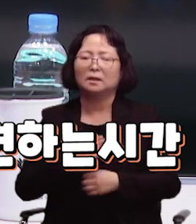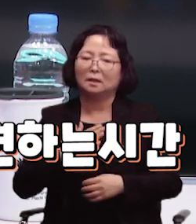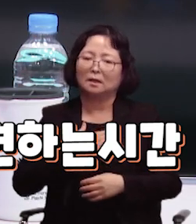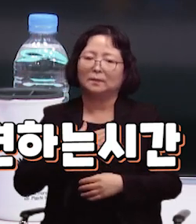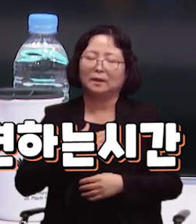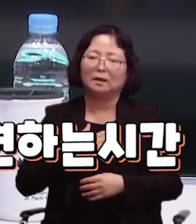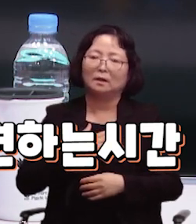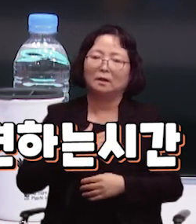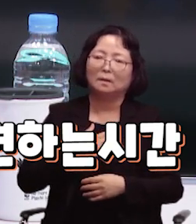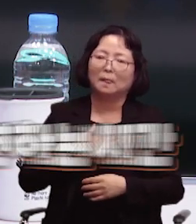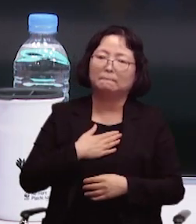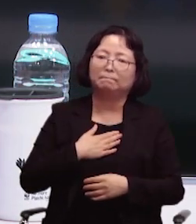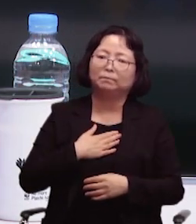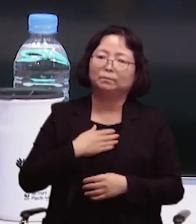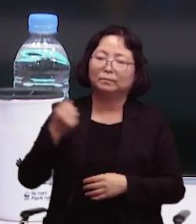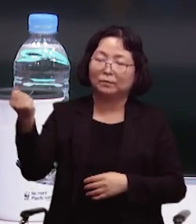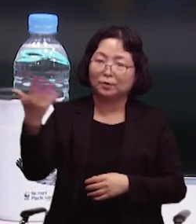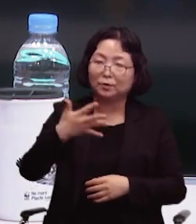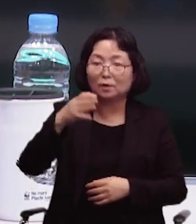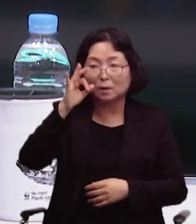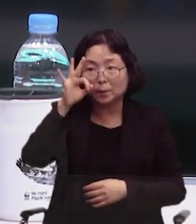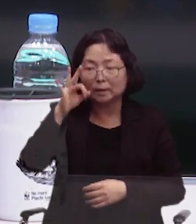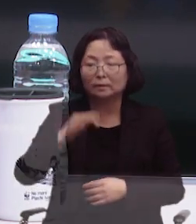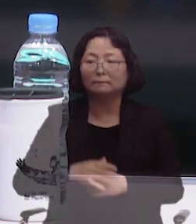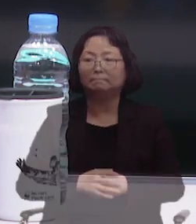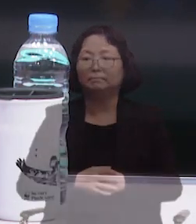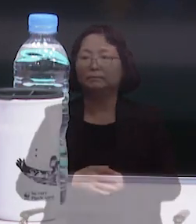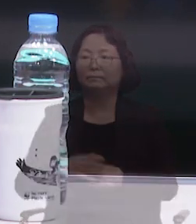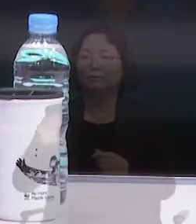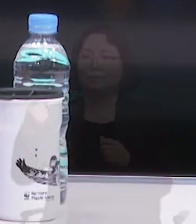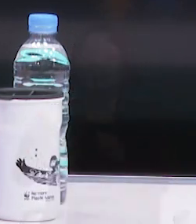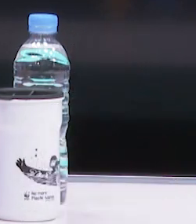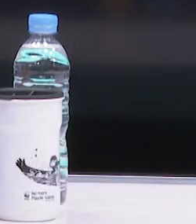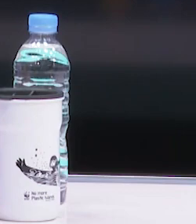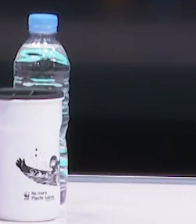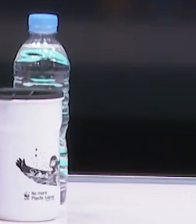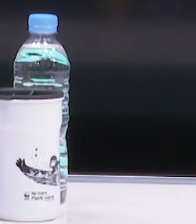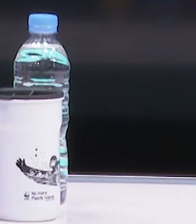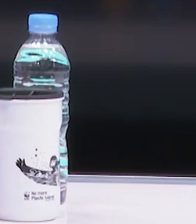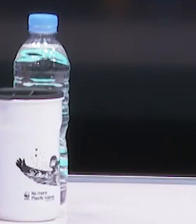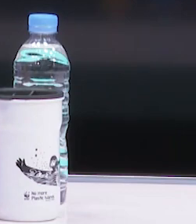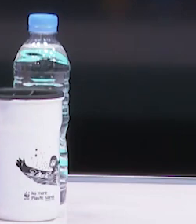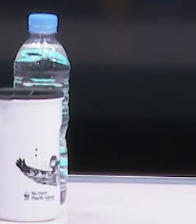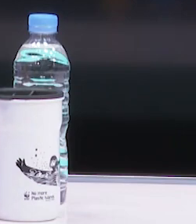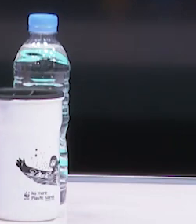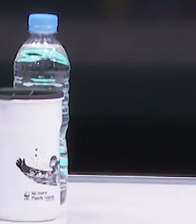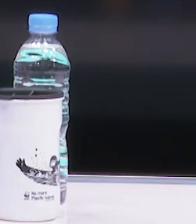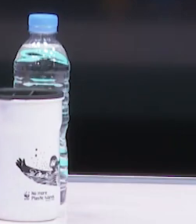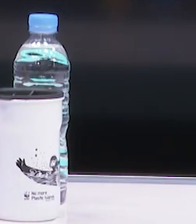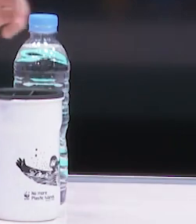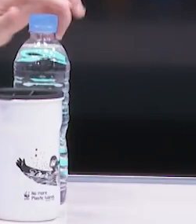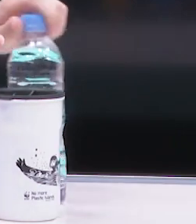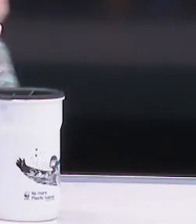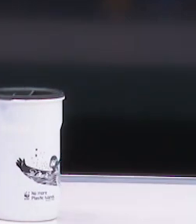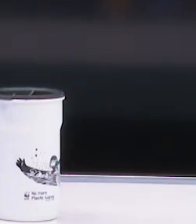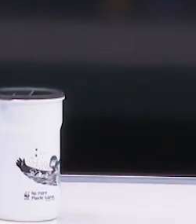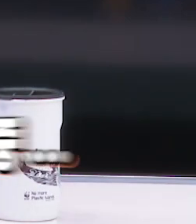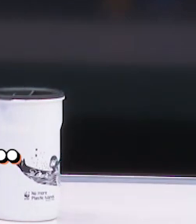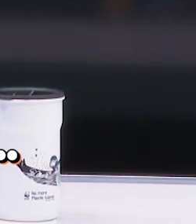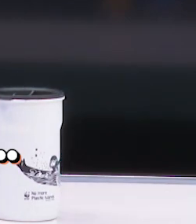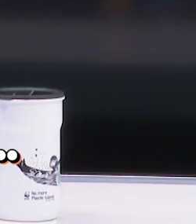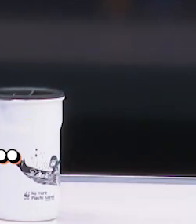한 번 보겠습니다 자 첫번째 질문 볼게요 이게 음 자